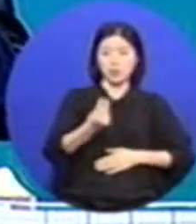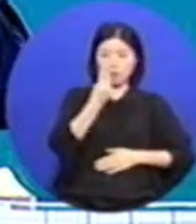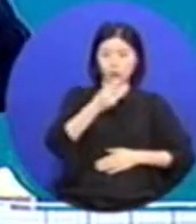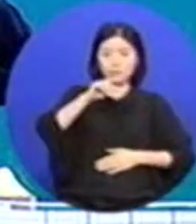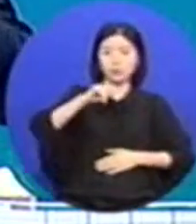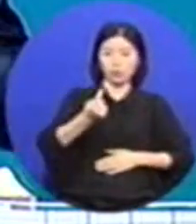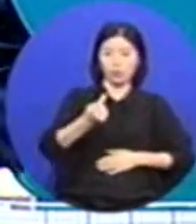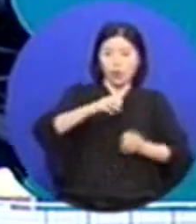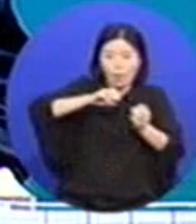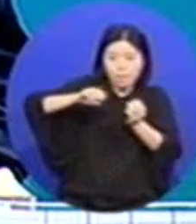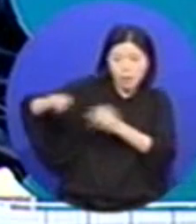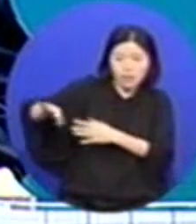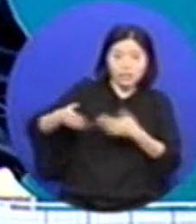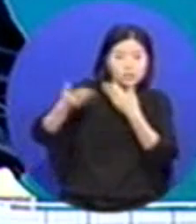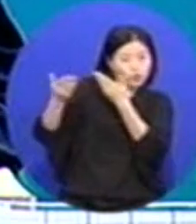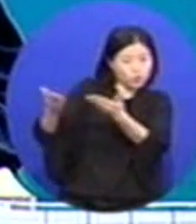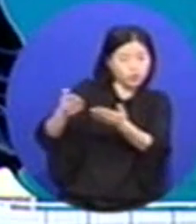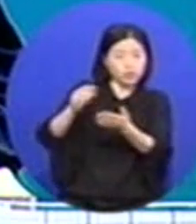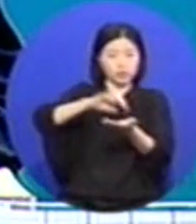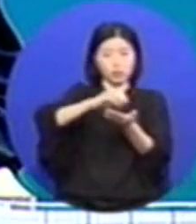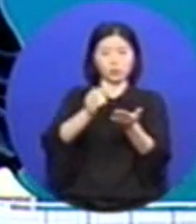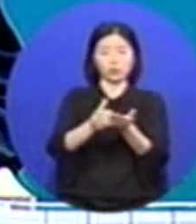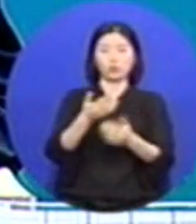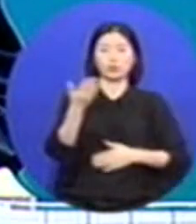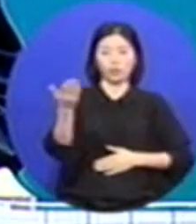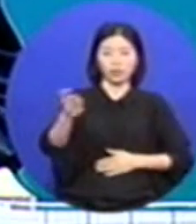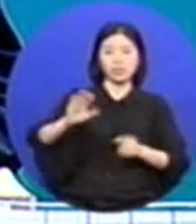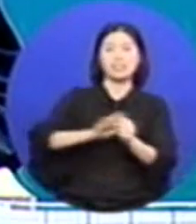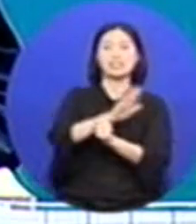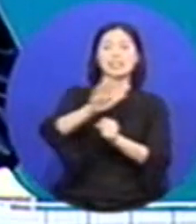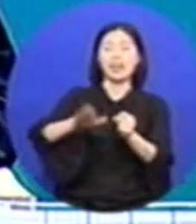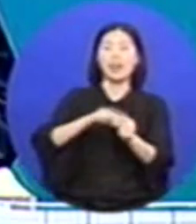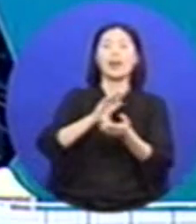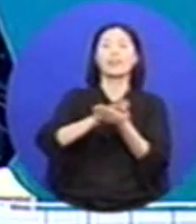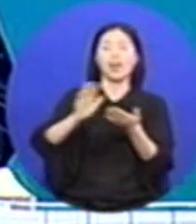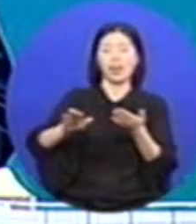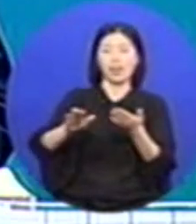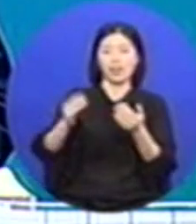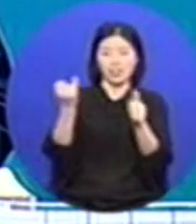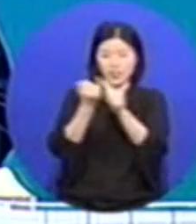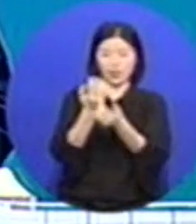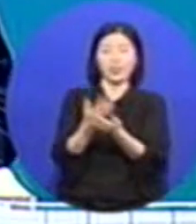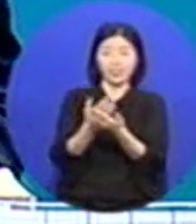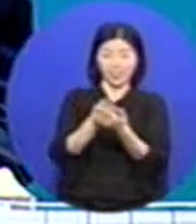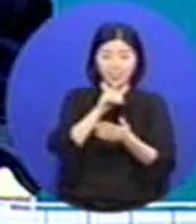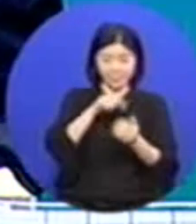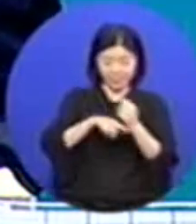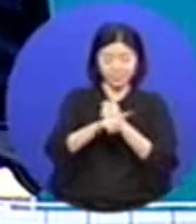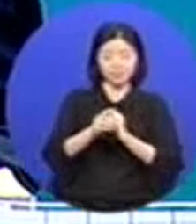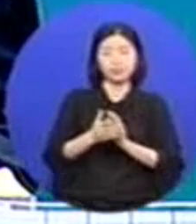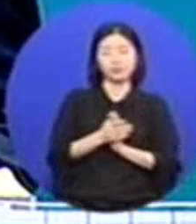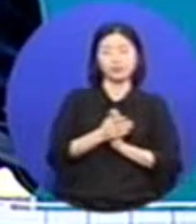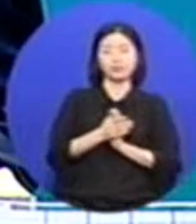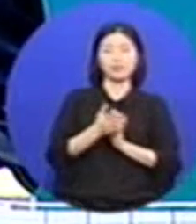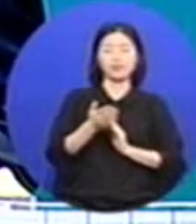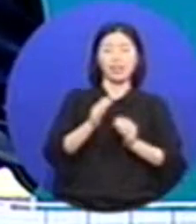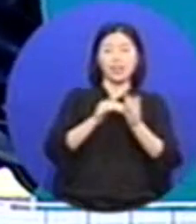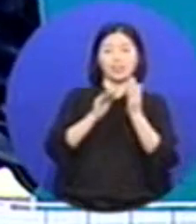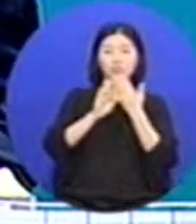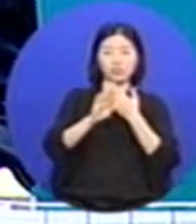바칠 정도로 당신을 사랑하오 결혼해 달라는 거죠 그랬더니 여자가